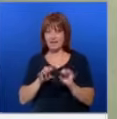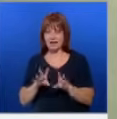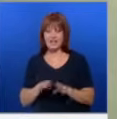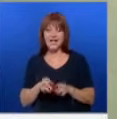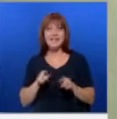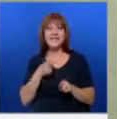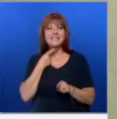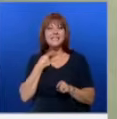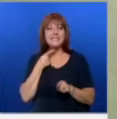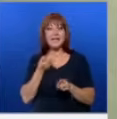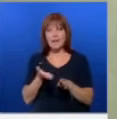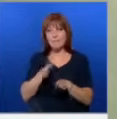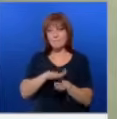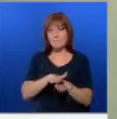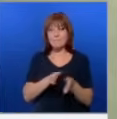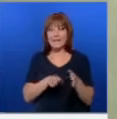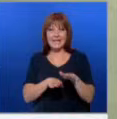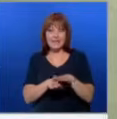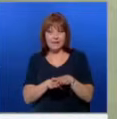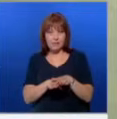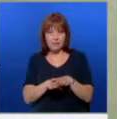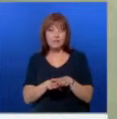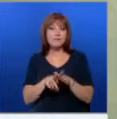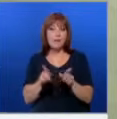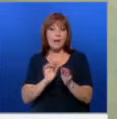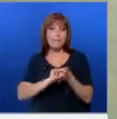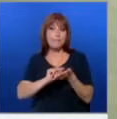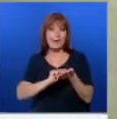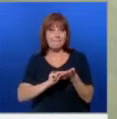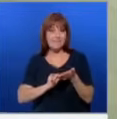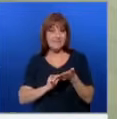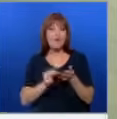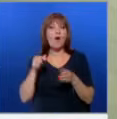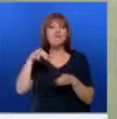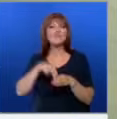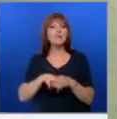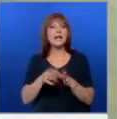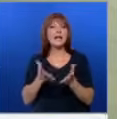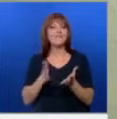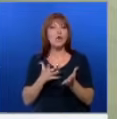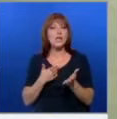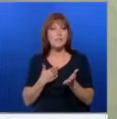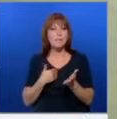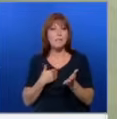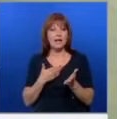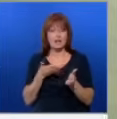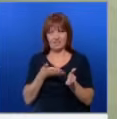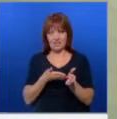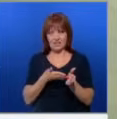Тези сладки са пакетирани и на тях много ясно е написан съставът на сладките. Какво